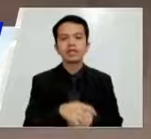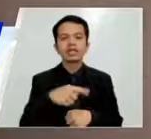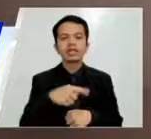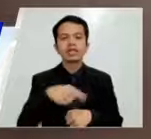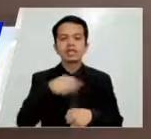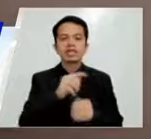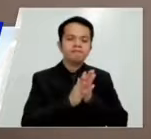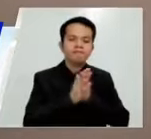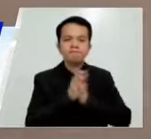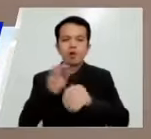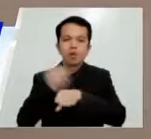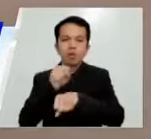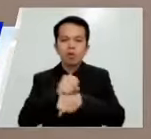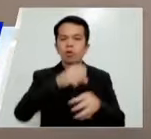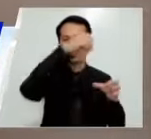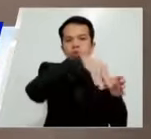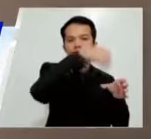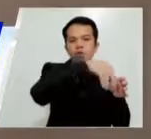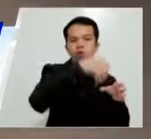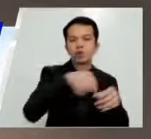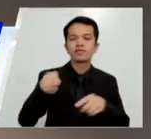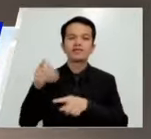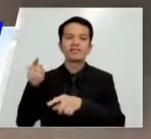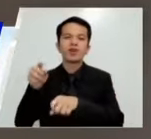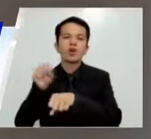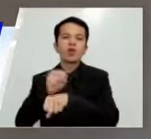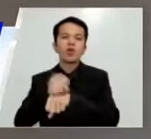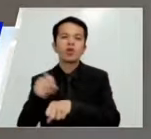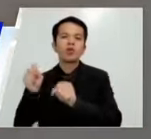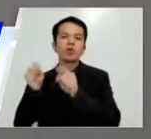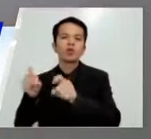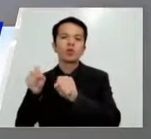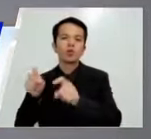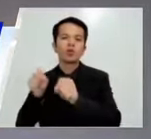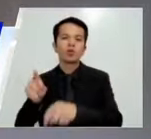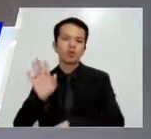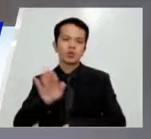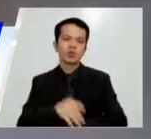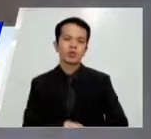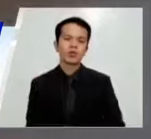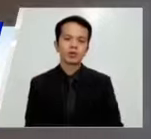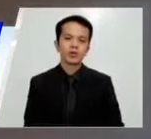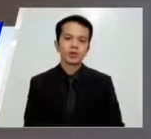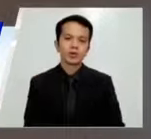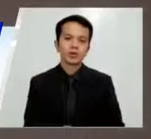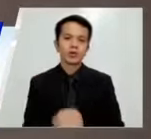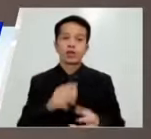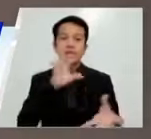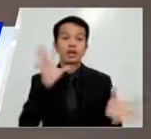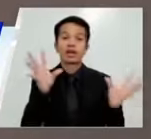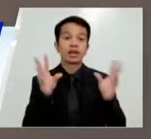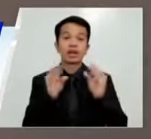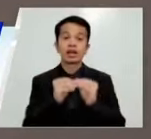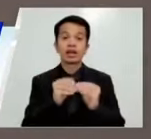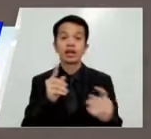sa hardware store at sa sarili nilang tindahan. Ang kabuang ipon umabot ng